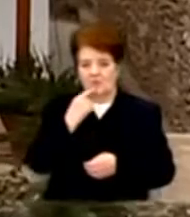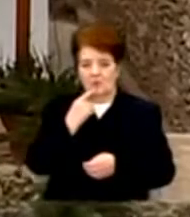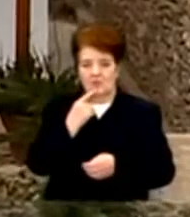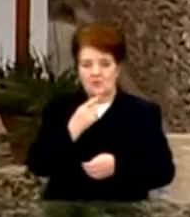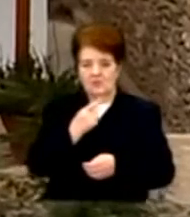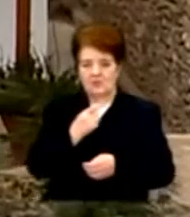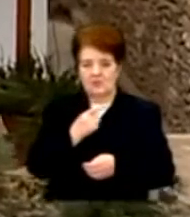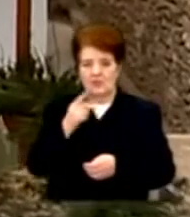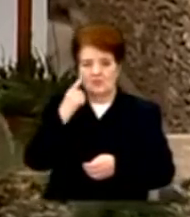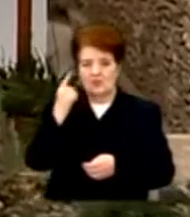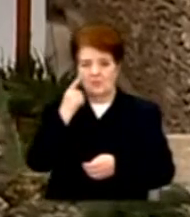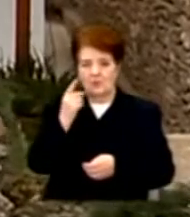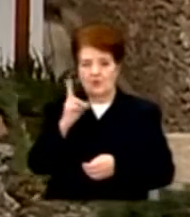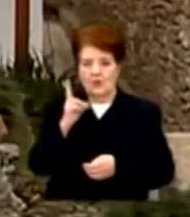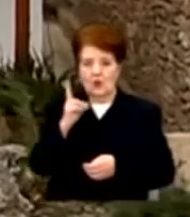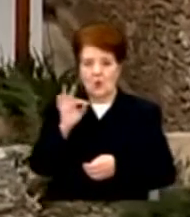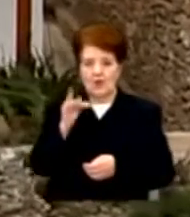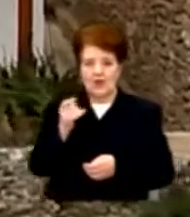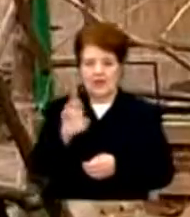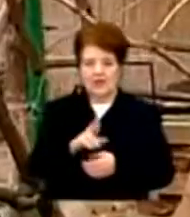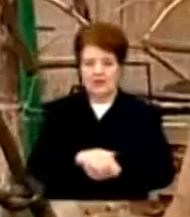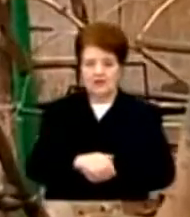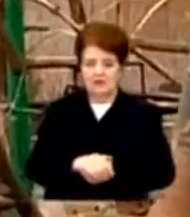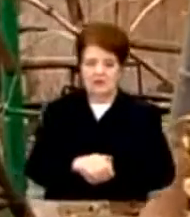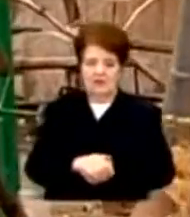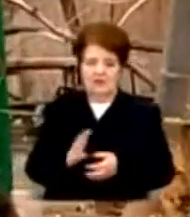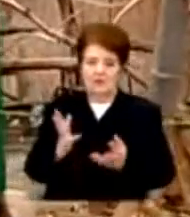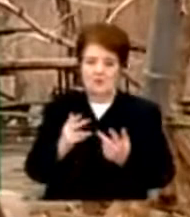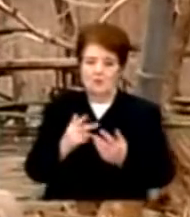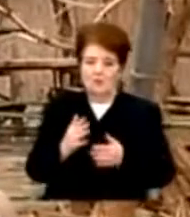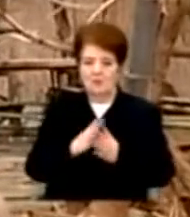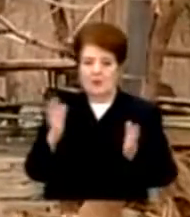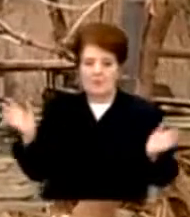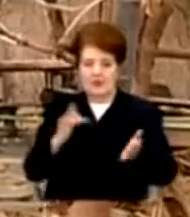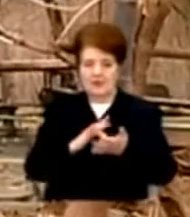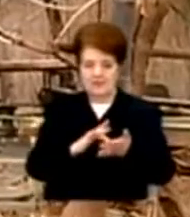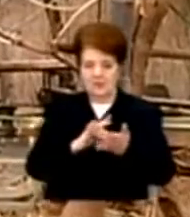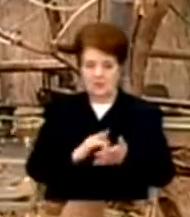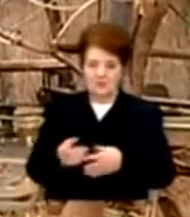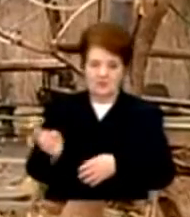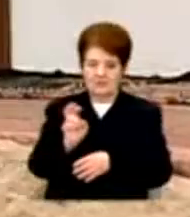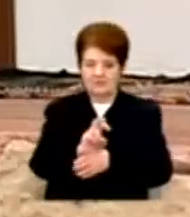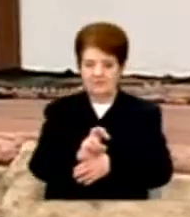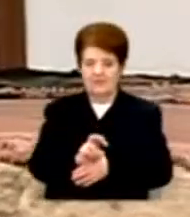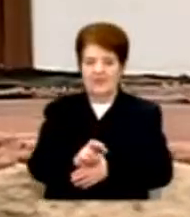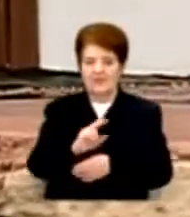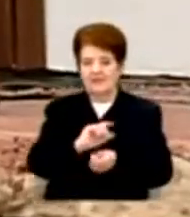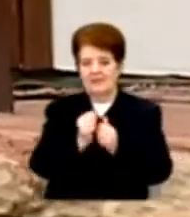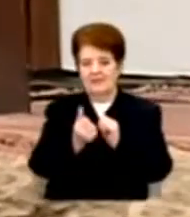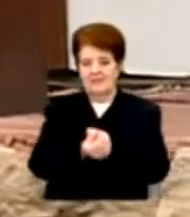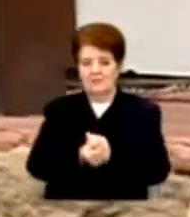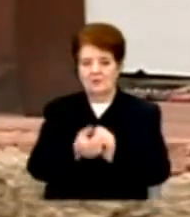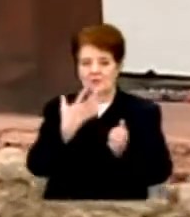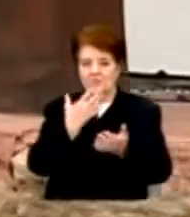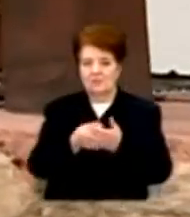timp Japonia, Coreea, China. Numărul din ce în ce mai mare de turiști a convins pe localnici să-și transforme fostele